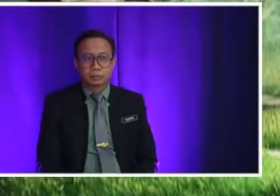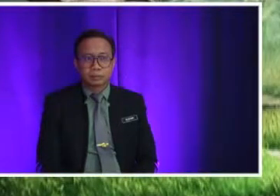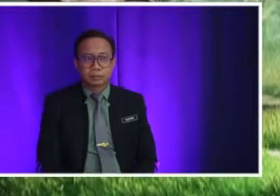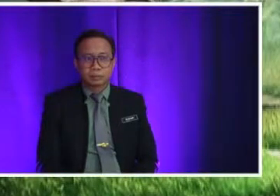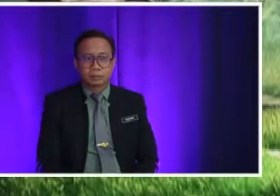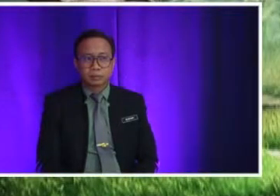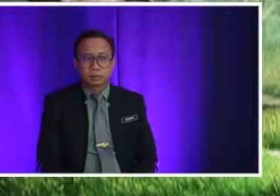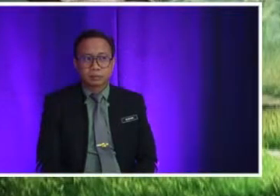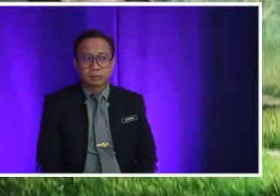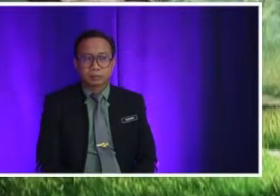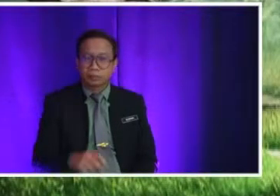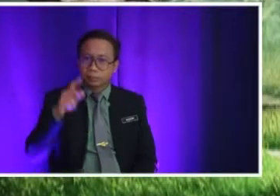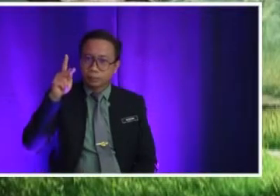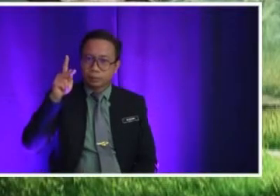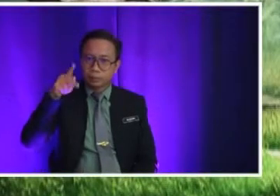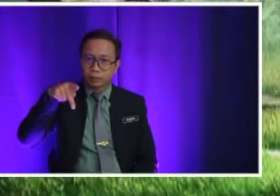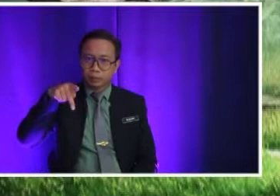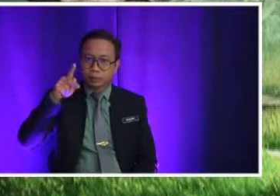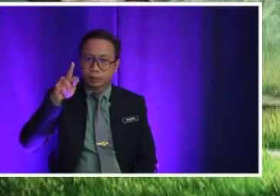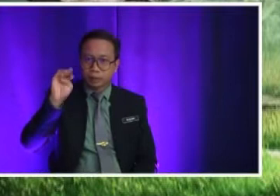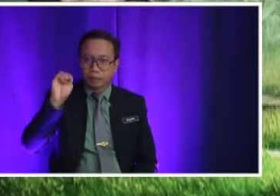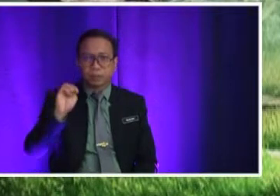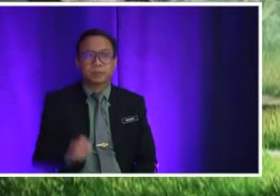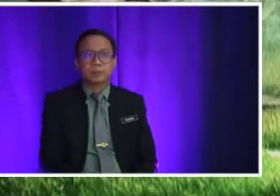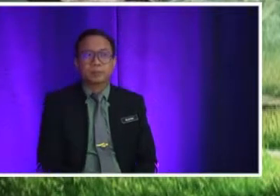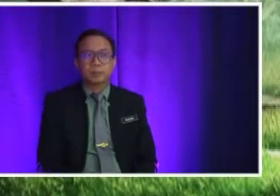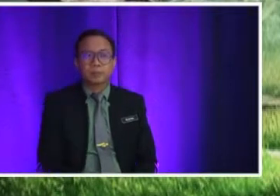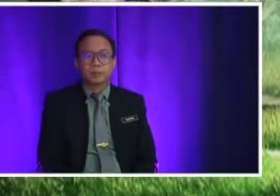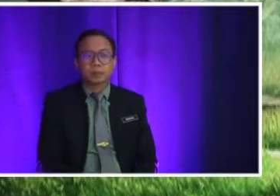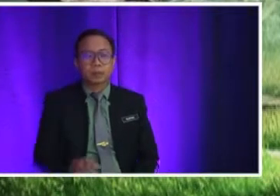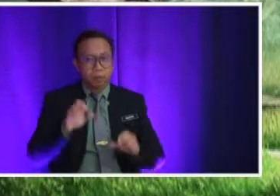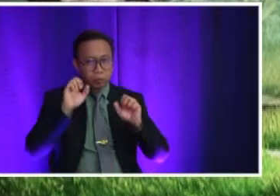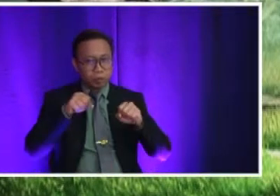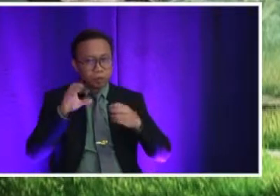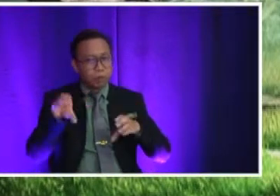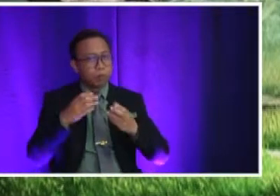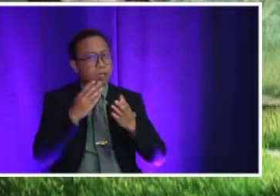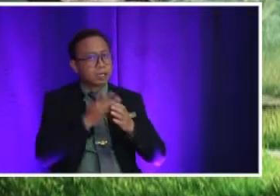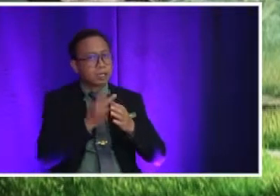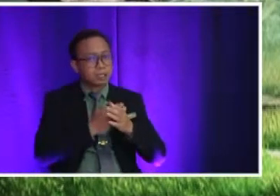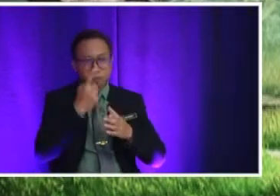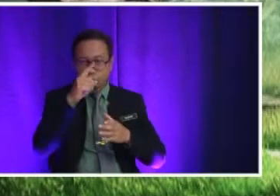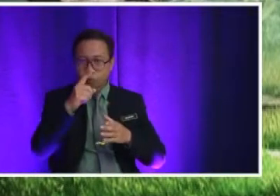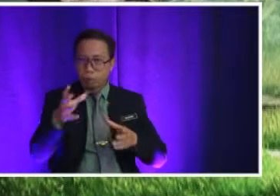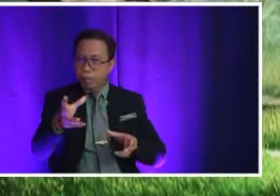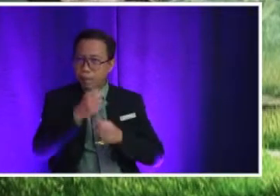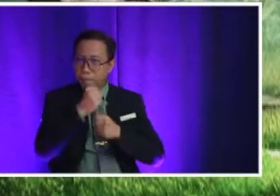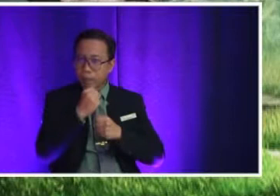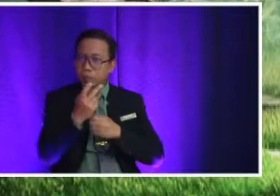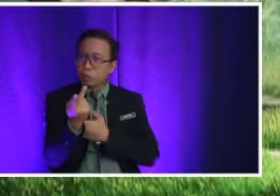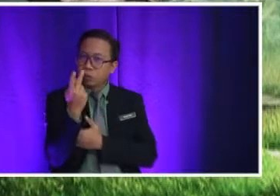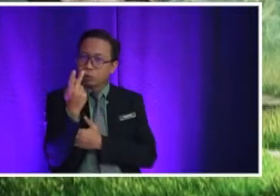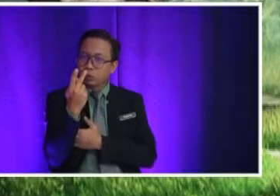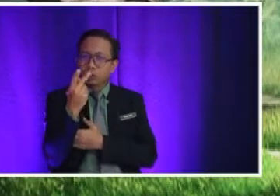Hai pakai ibadah haji Hai pagi comment ismalay berpeluang membuat kita Sawai untuk menguasai tanah Melayu